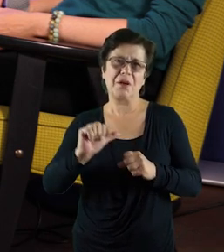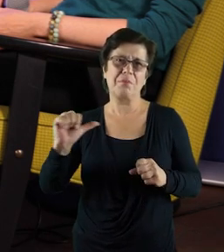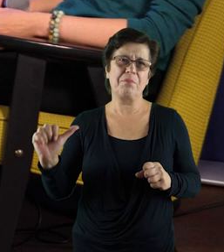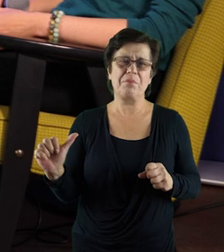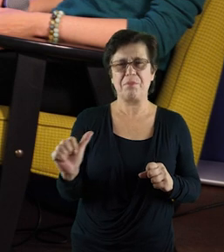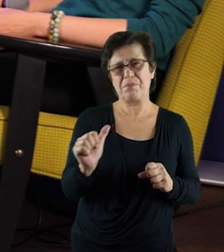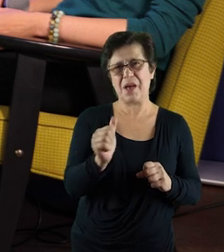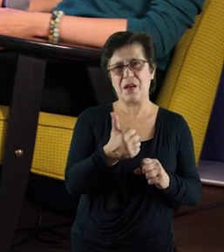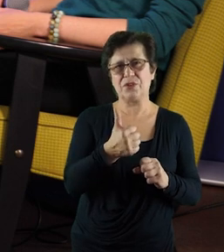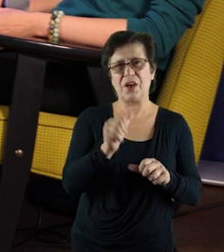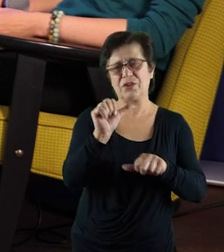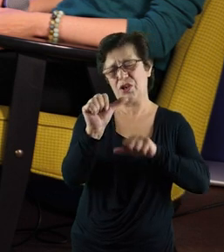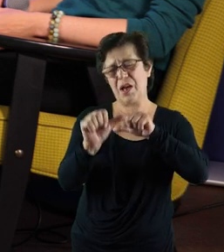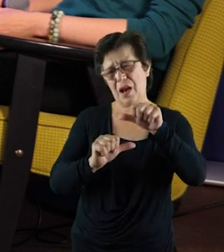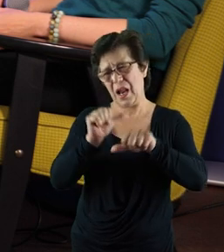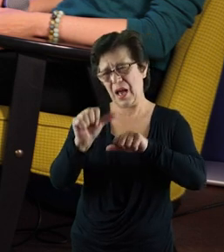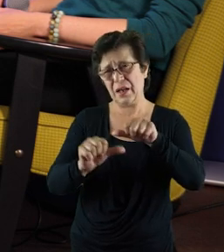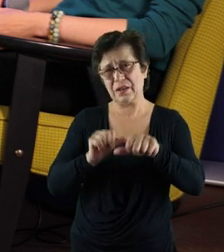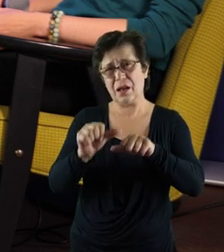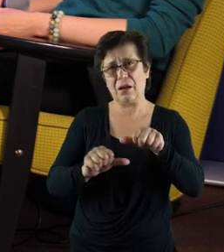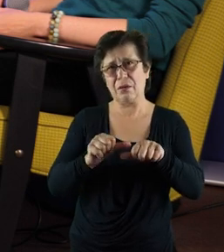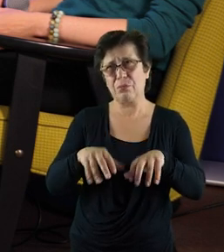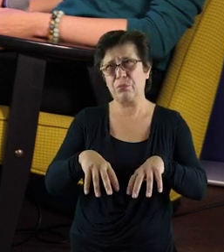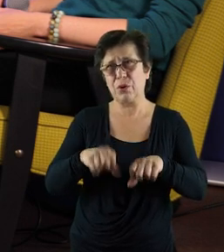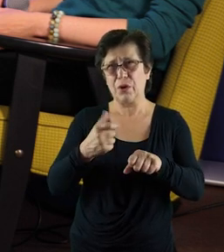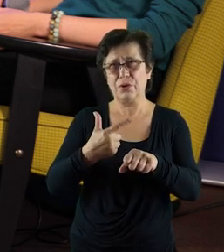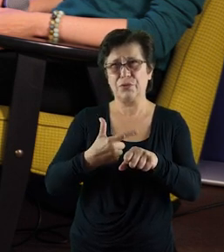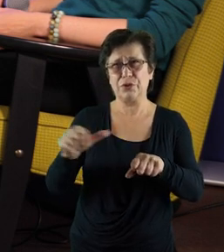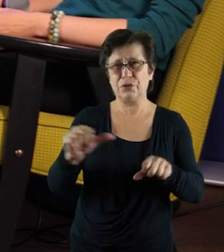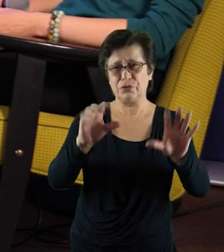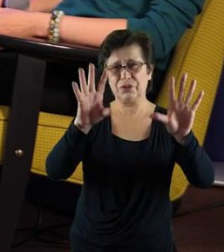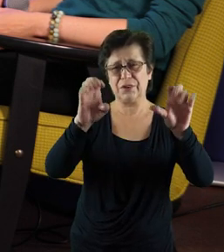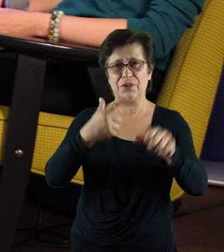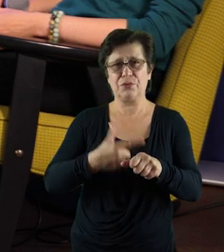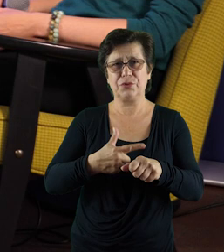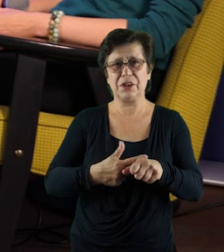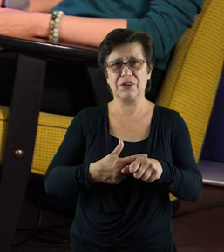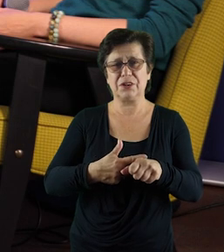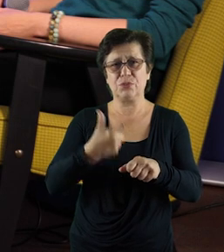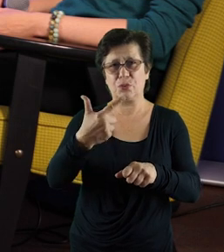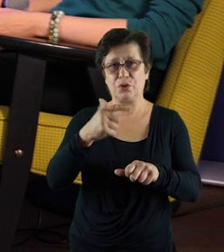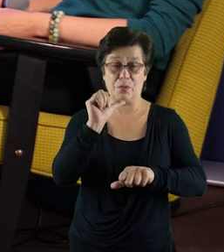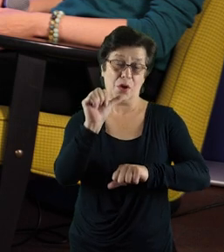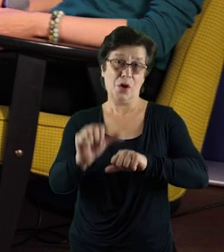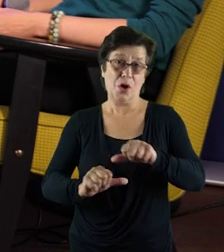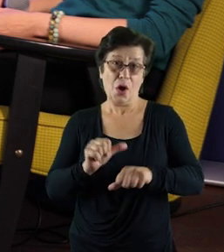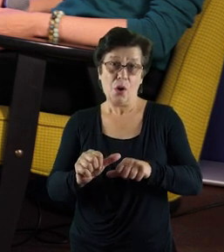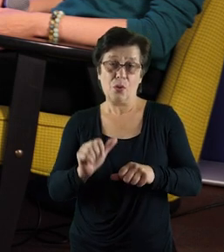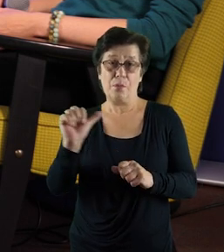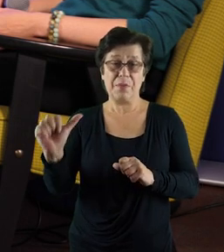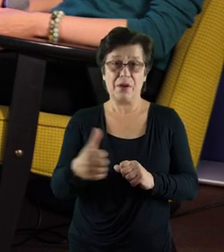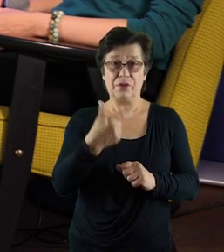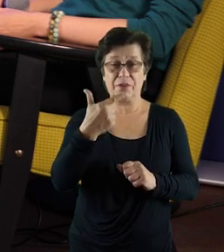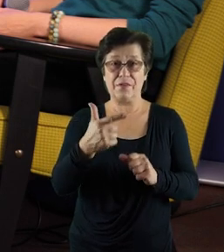twórczości Przybosia, czyli o latach, Przyboś debiutował w 22 roku i dwa jego pierwsze tomy właściwie obracały się